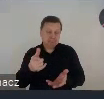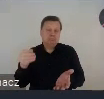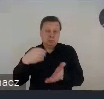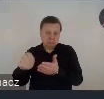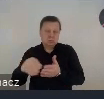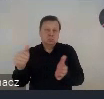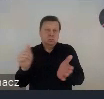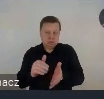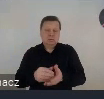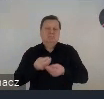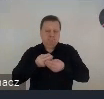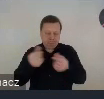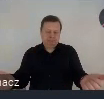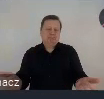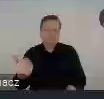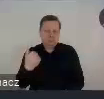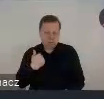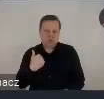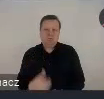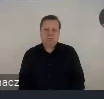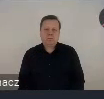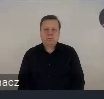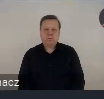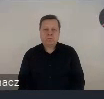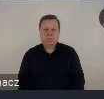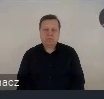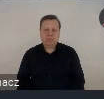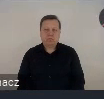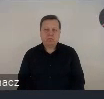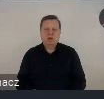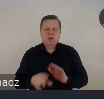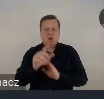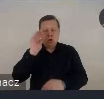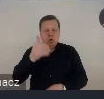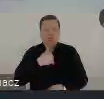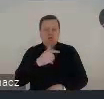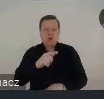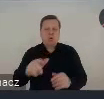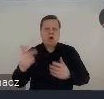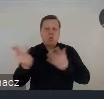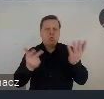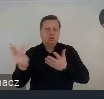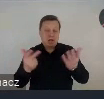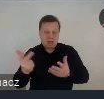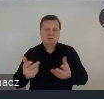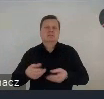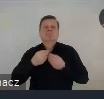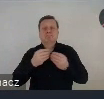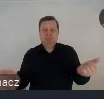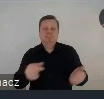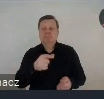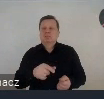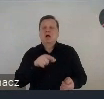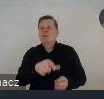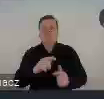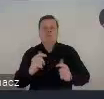Też były z tego finansowane działania skierowane do uczniów klas ósmych, którzy